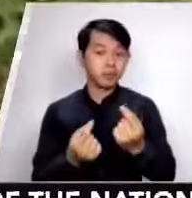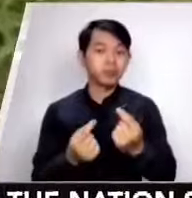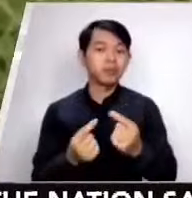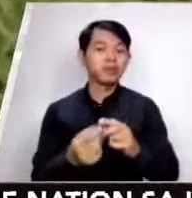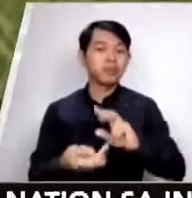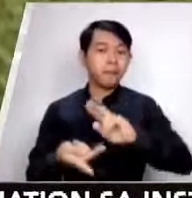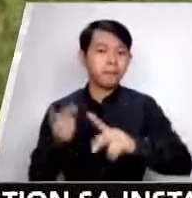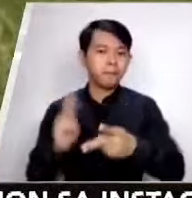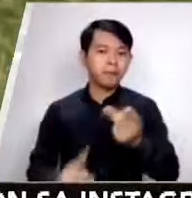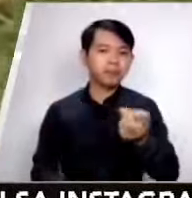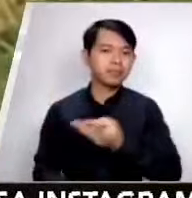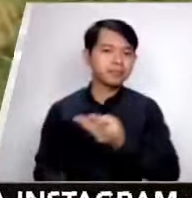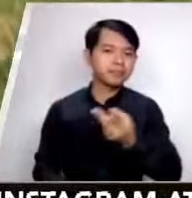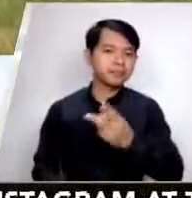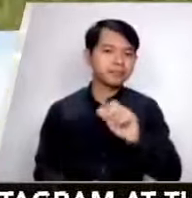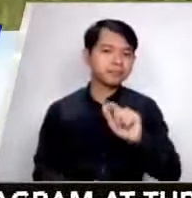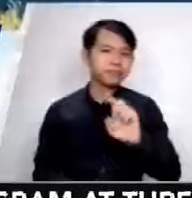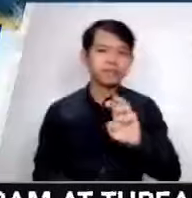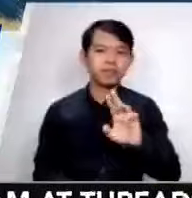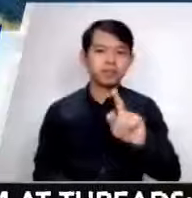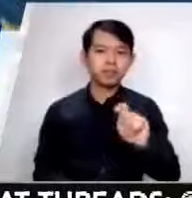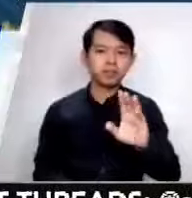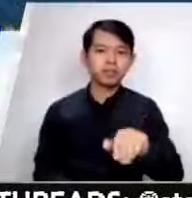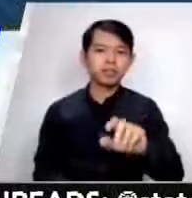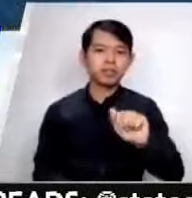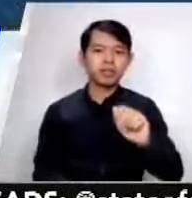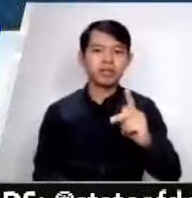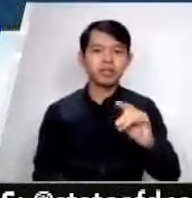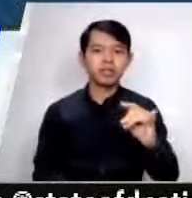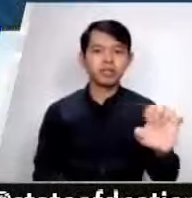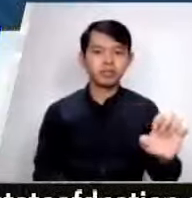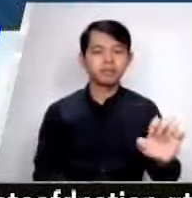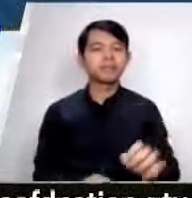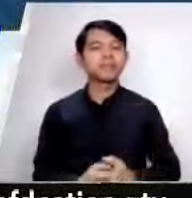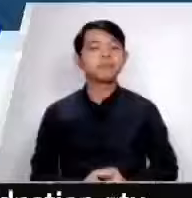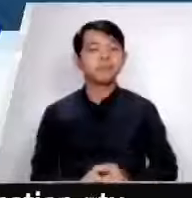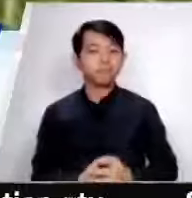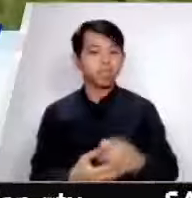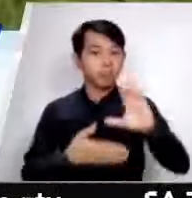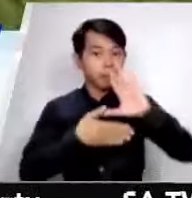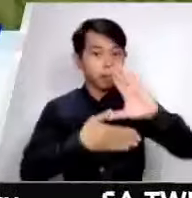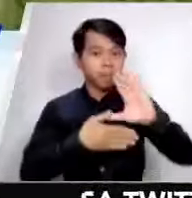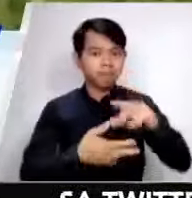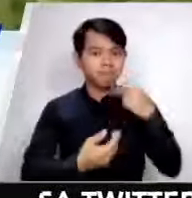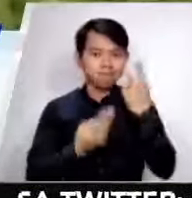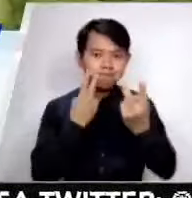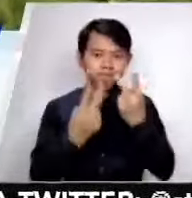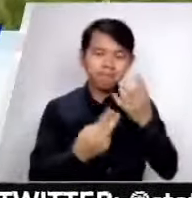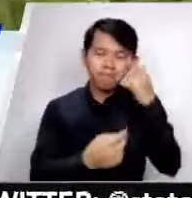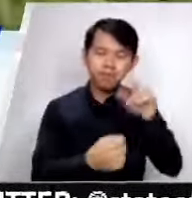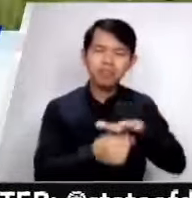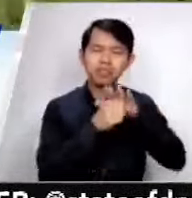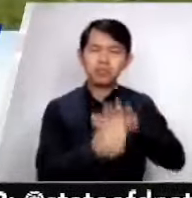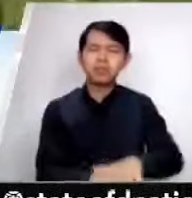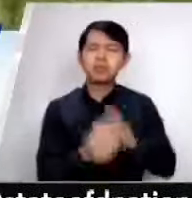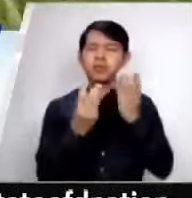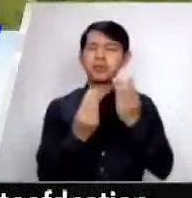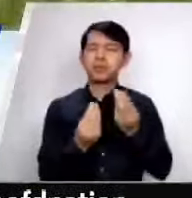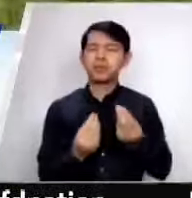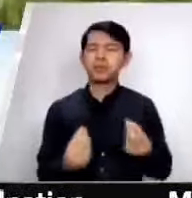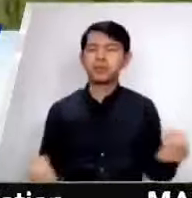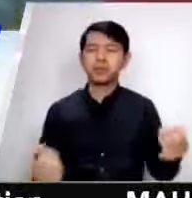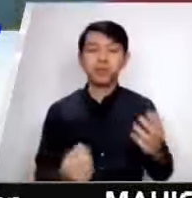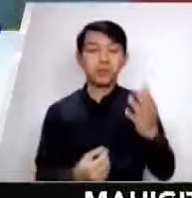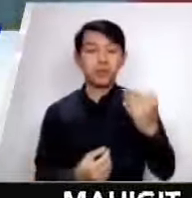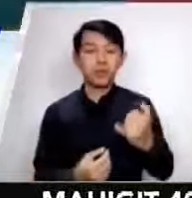Aiki. Dito sa Zambales, piniling dumayo para iwas stress. Paano ba naman? Payapa ang